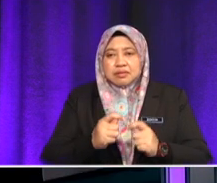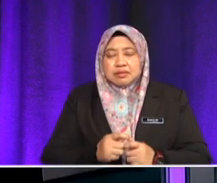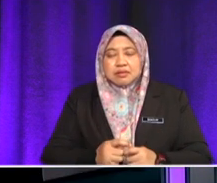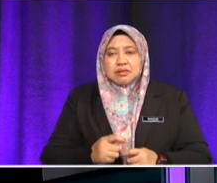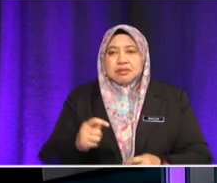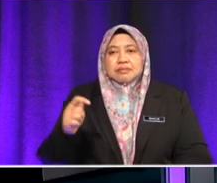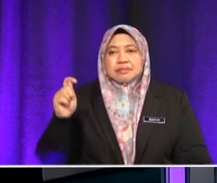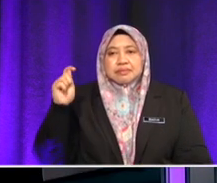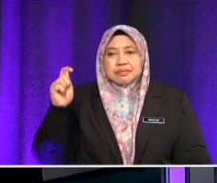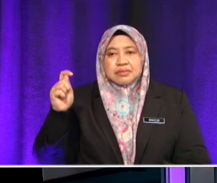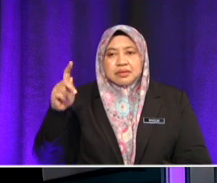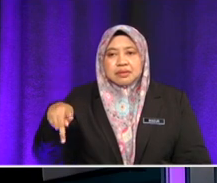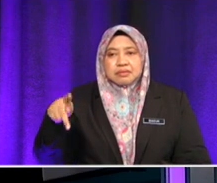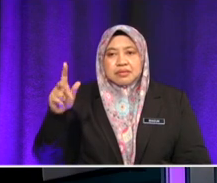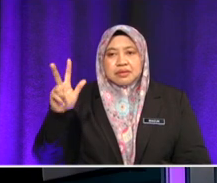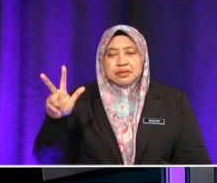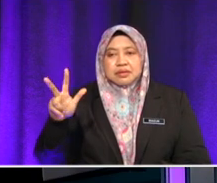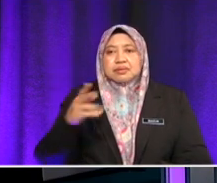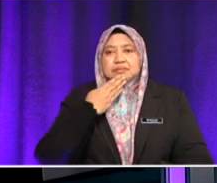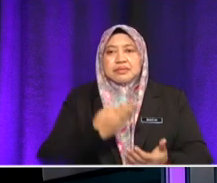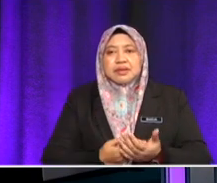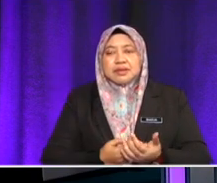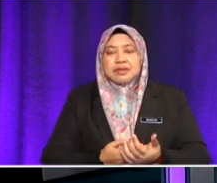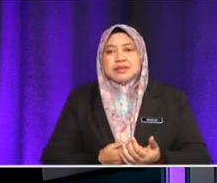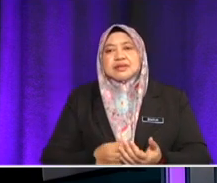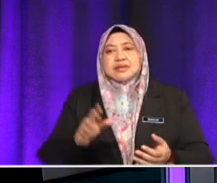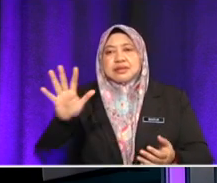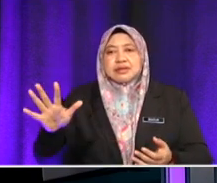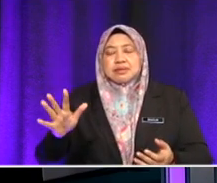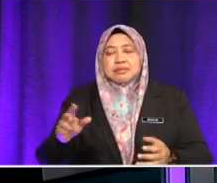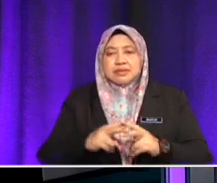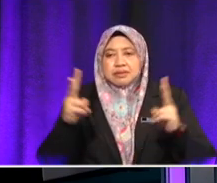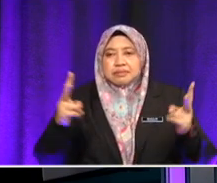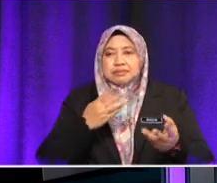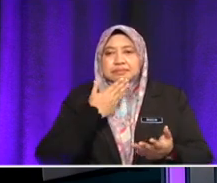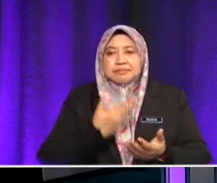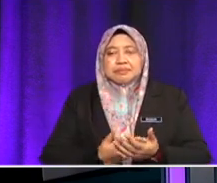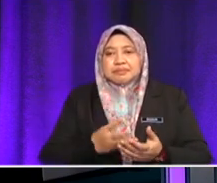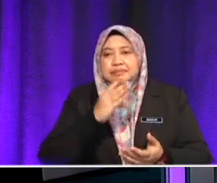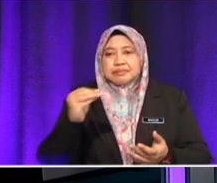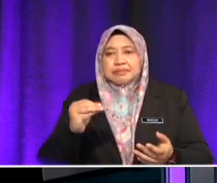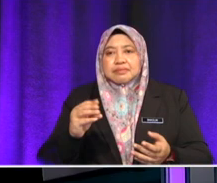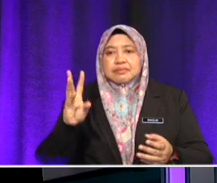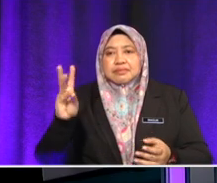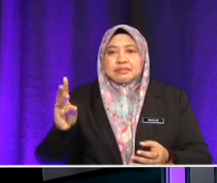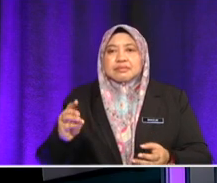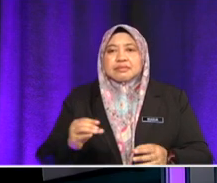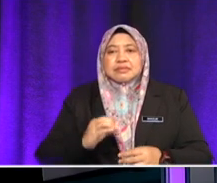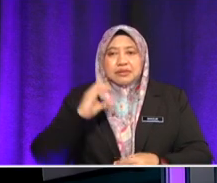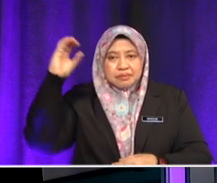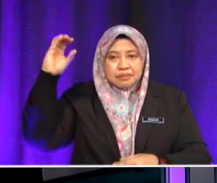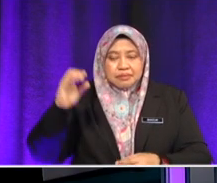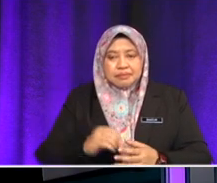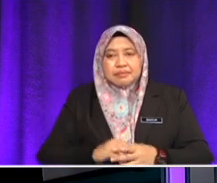tahap pengawasan 4 baik 5 sangat baik dan enam Cemerlang bagaimana kita membuat pertimbangan